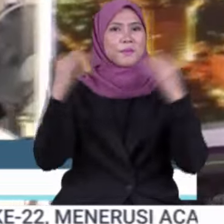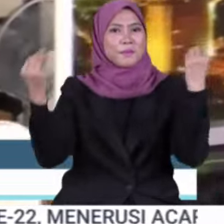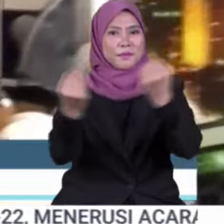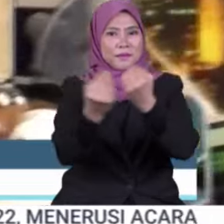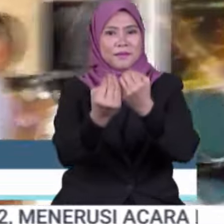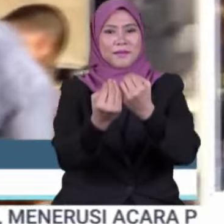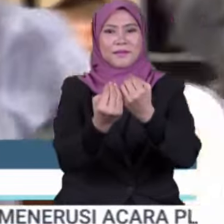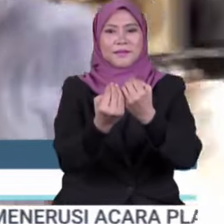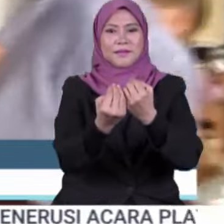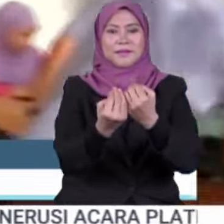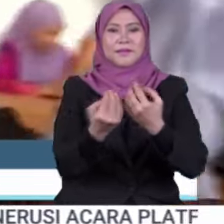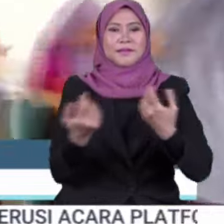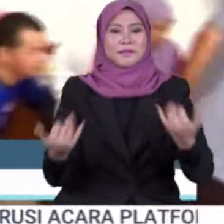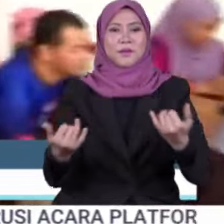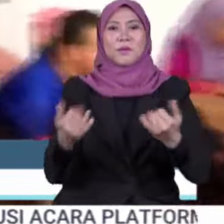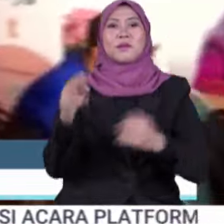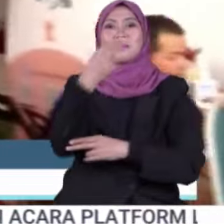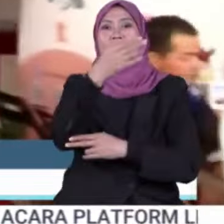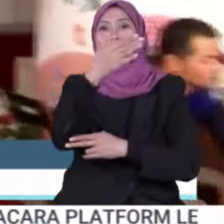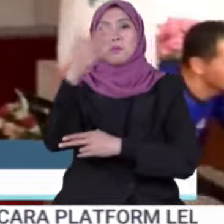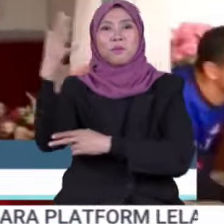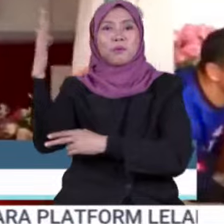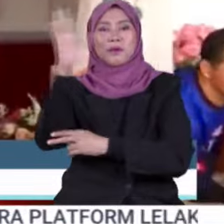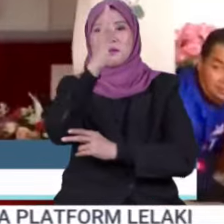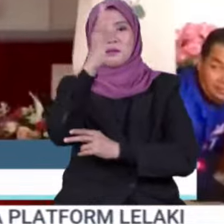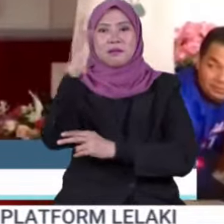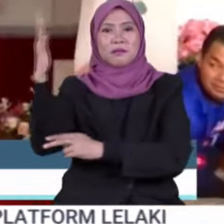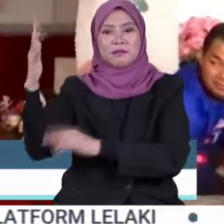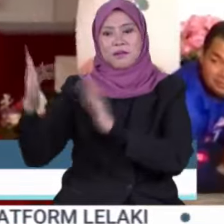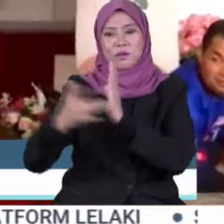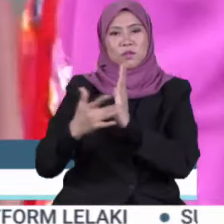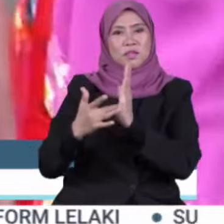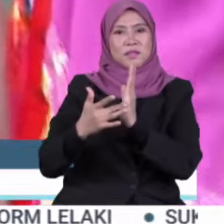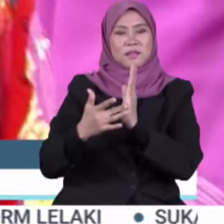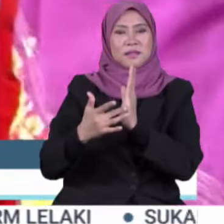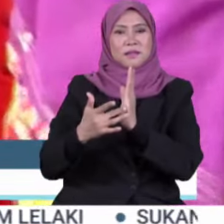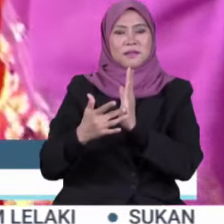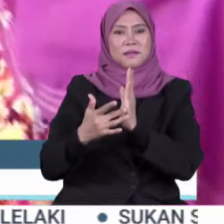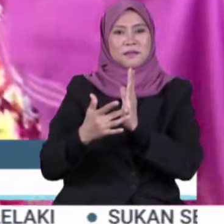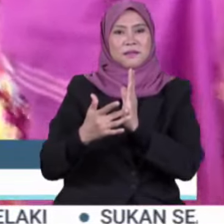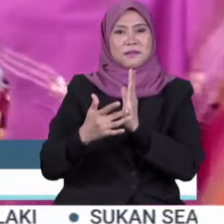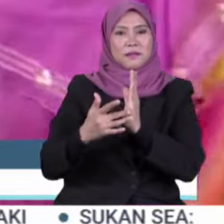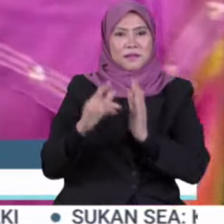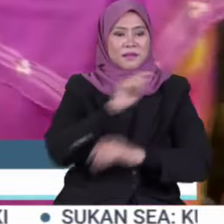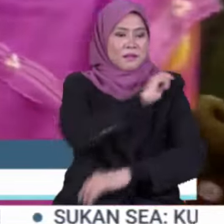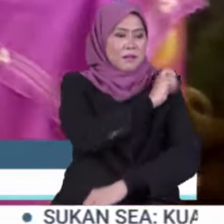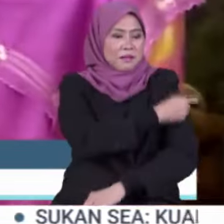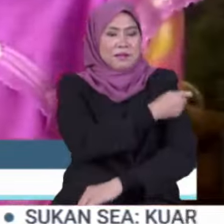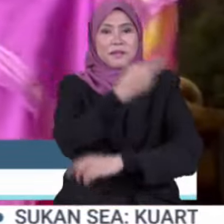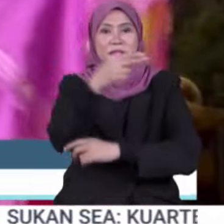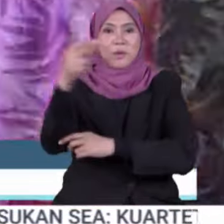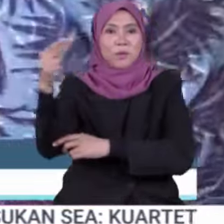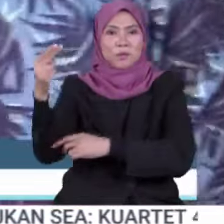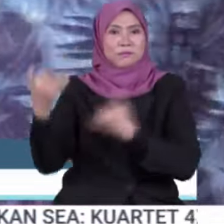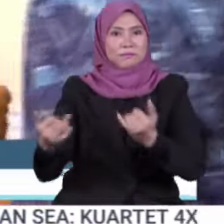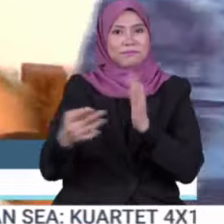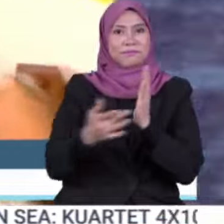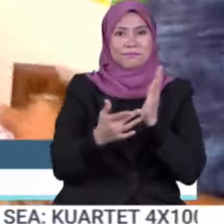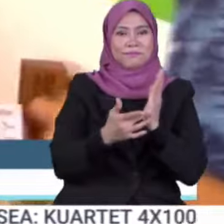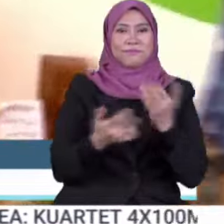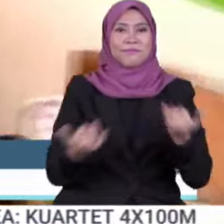ini adalah mengenai green technology. Itu kata sumber tenaga hijau sekarang ini.